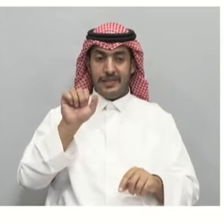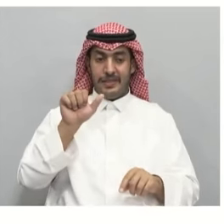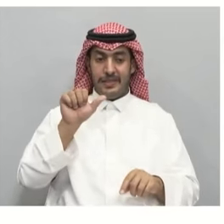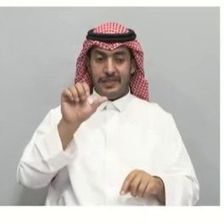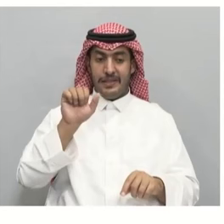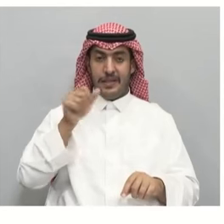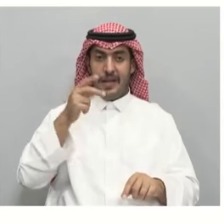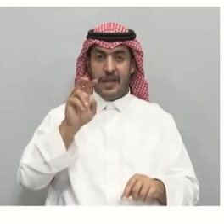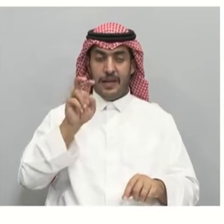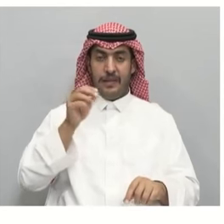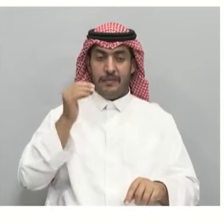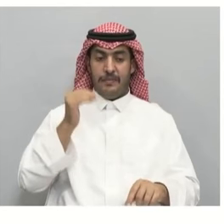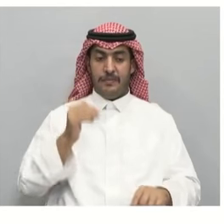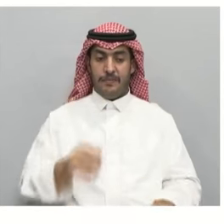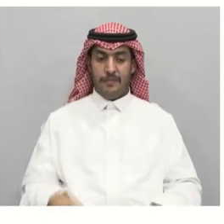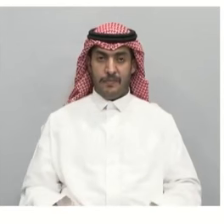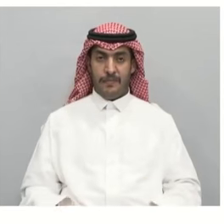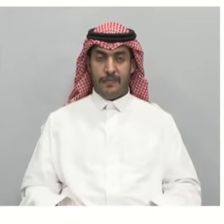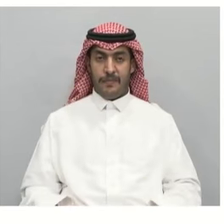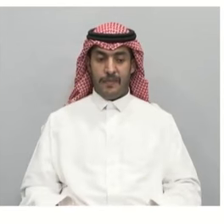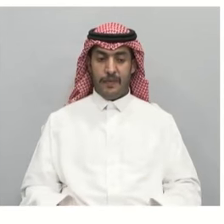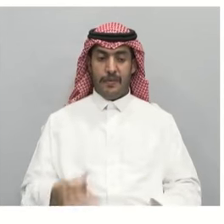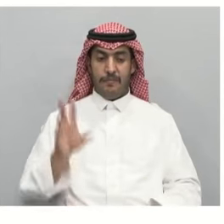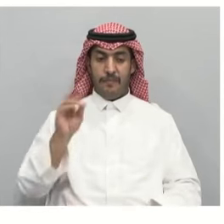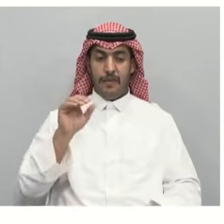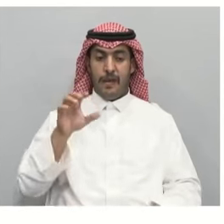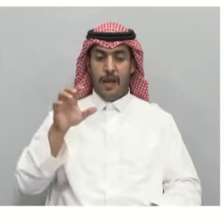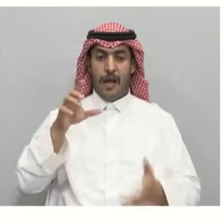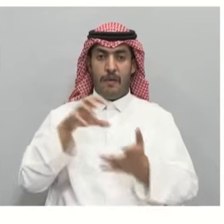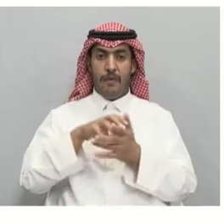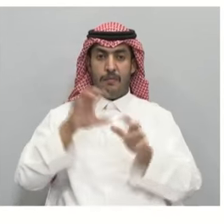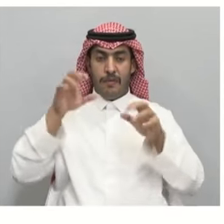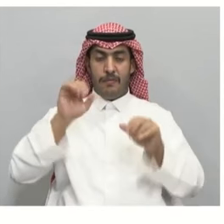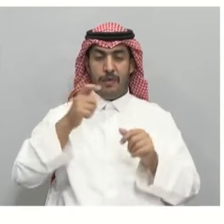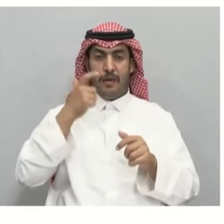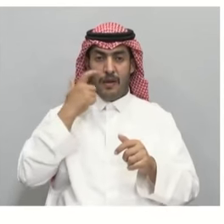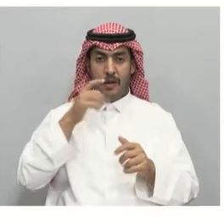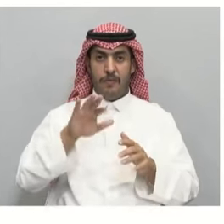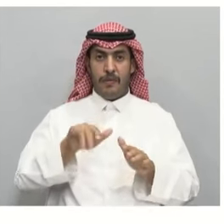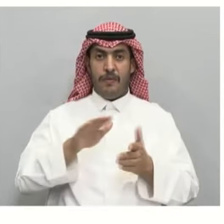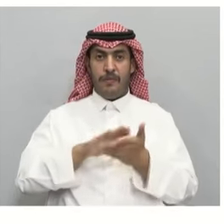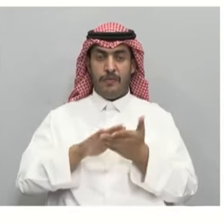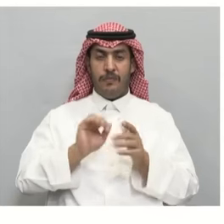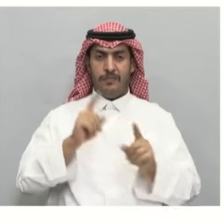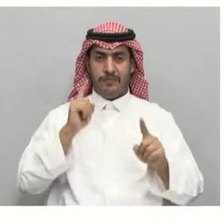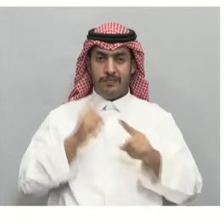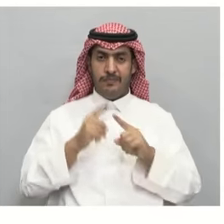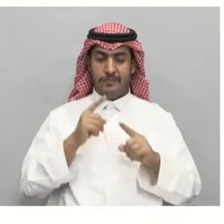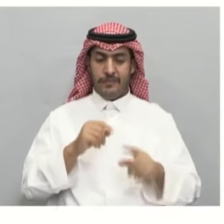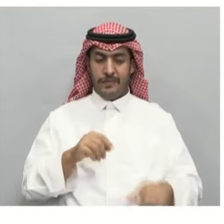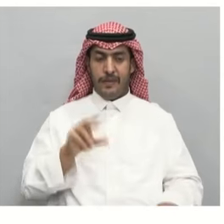الكهرباء وهي تسبب موت الكثيرين في البلدان الماطره فيجب الحذر من الاماكن المعرضه للصواعق